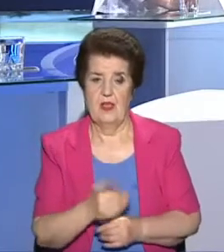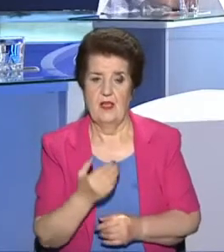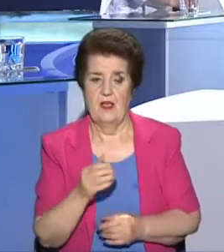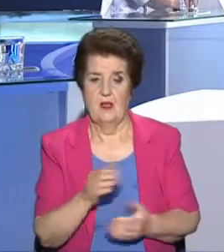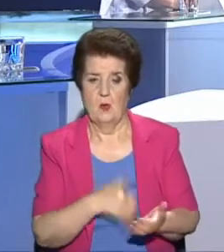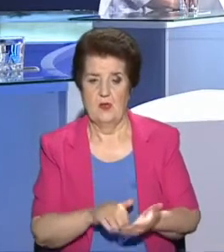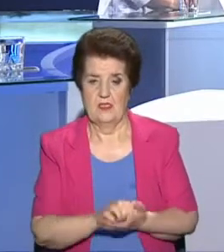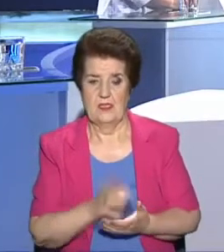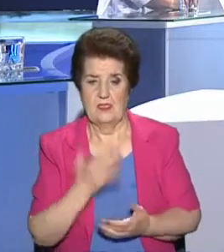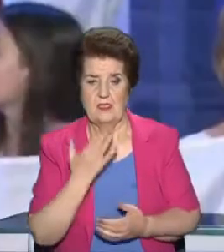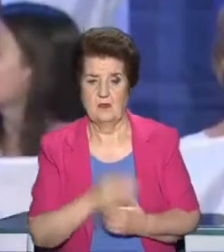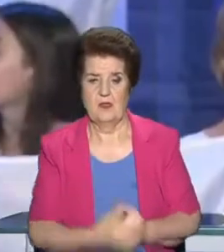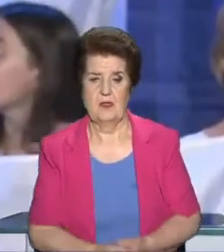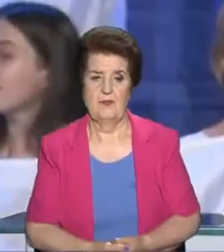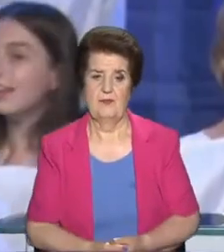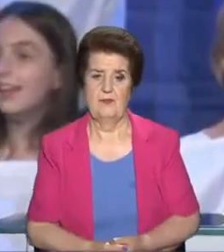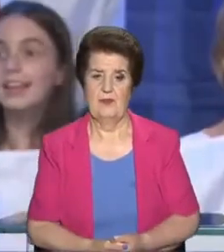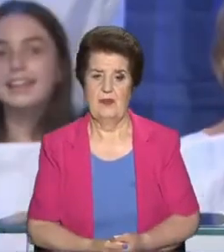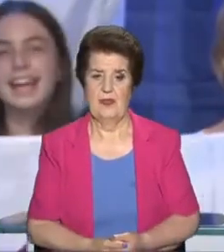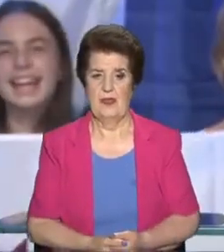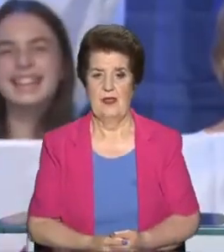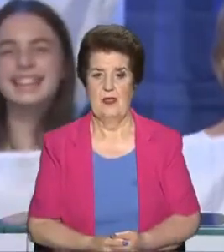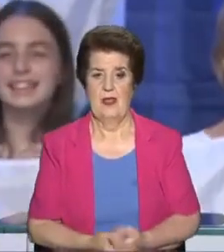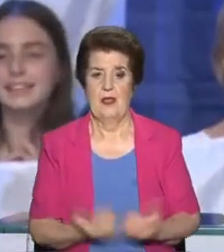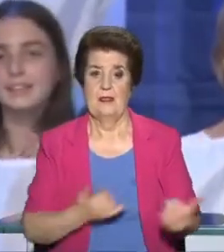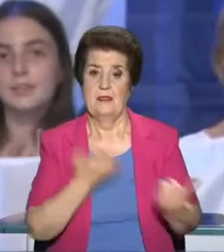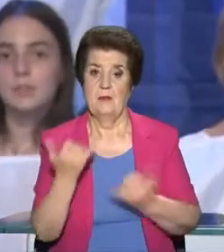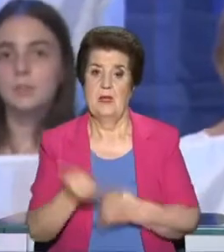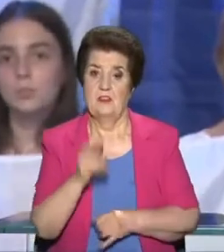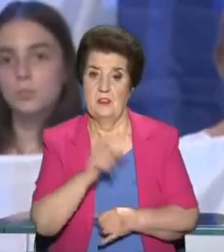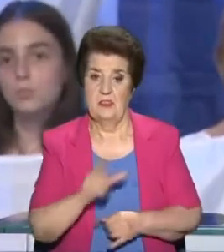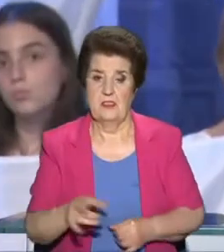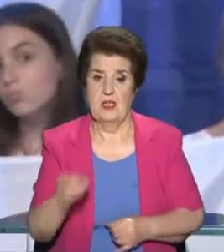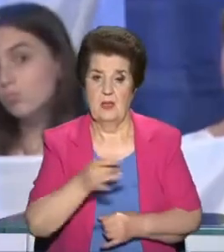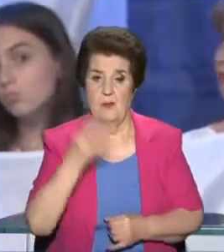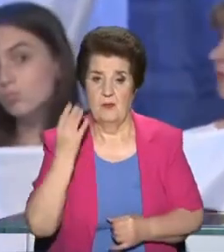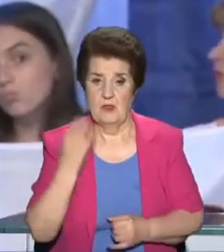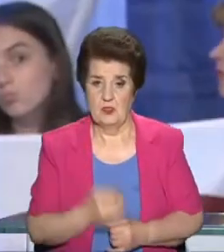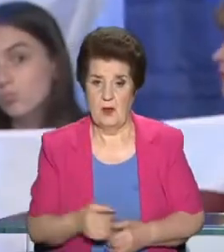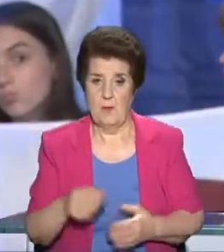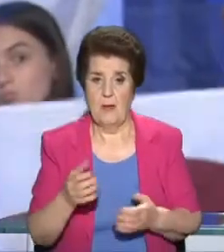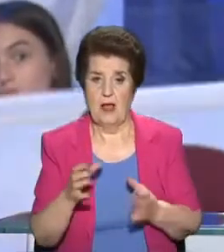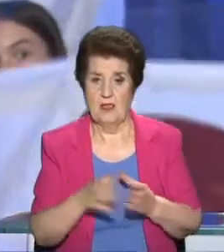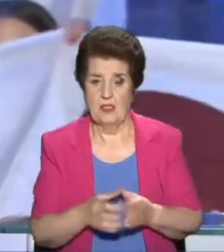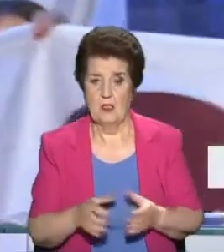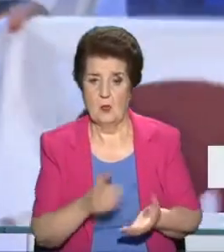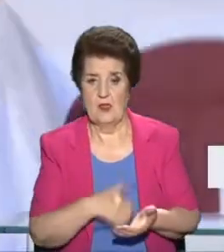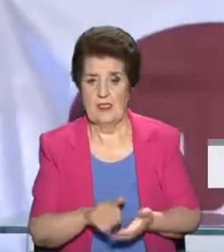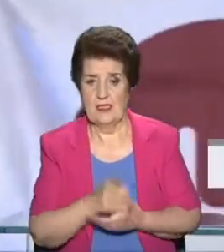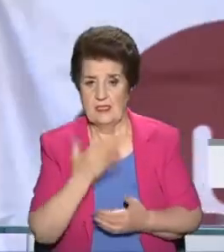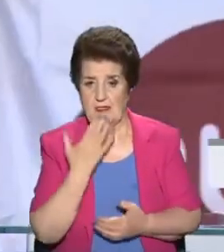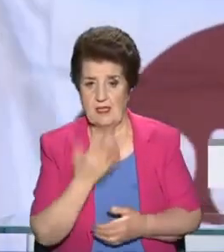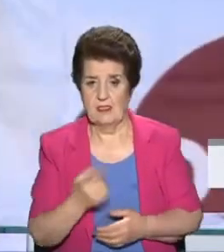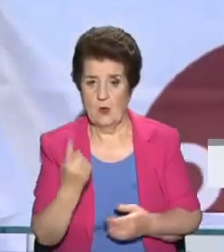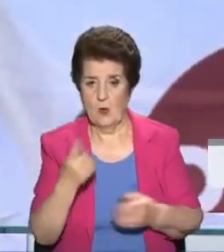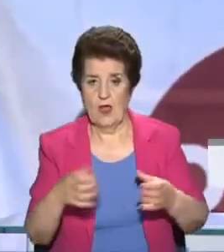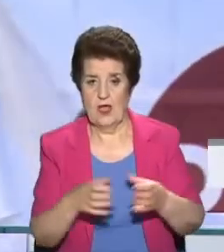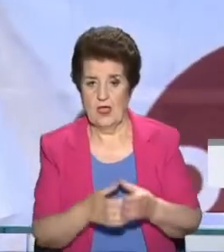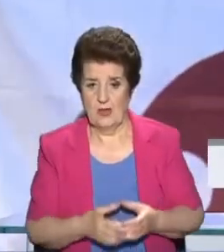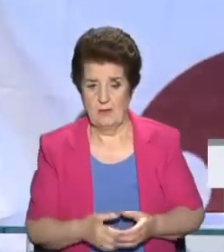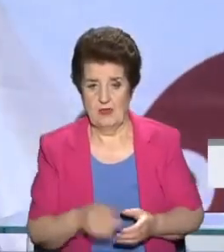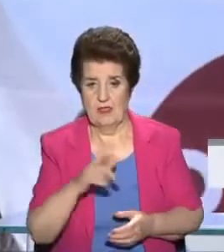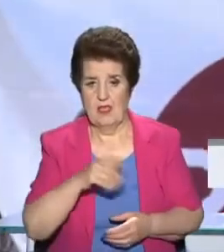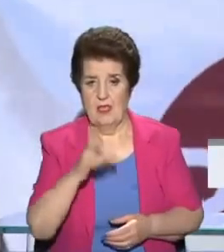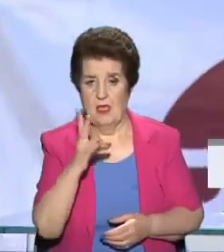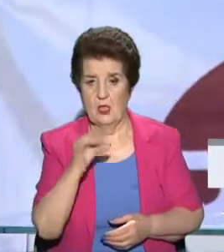Naționale vă rog tare mult psihice Dar cine Republicii Moldova Partidul unității naționale Vine cu o echipă de nota